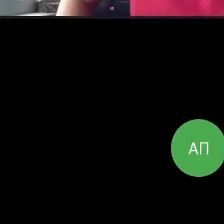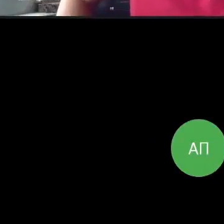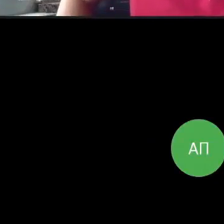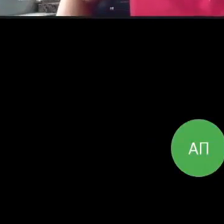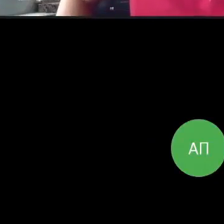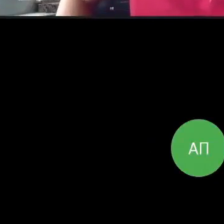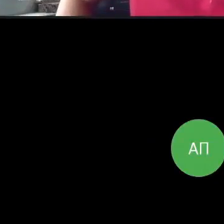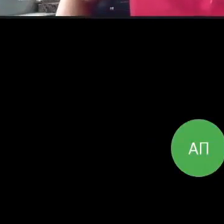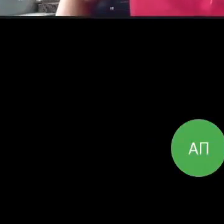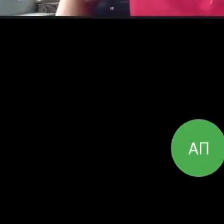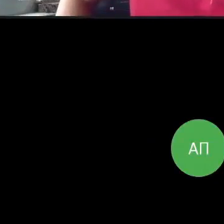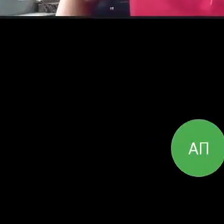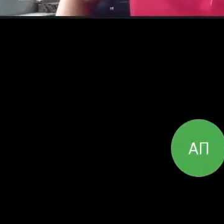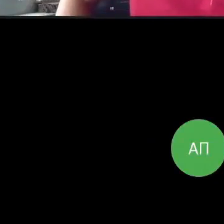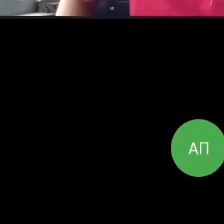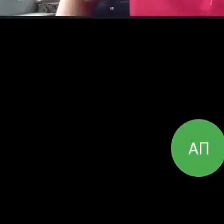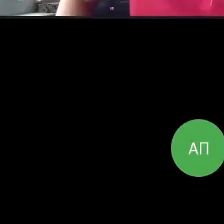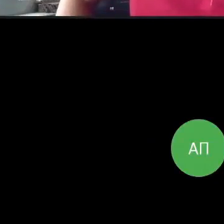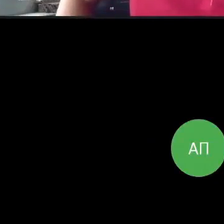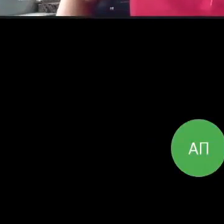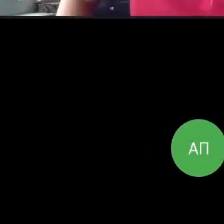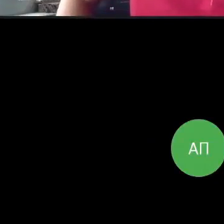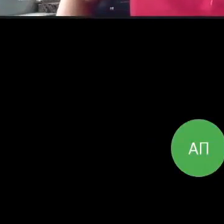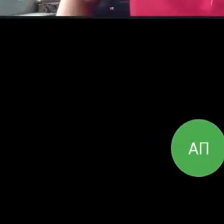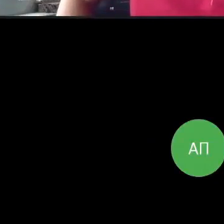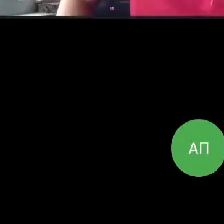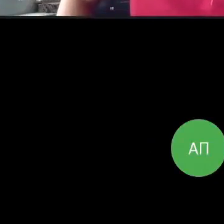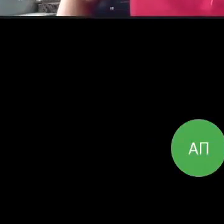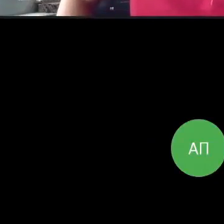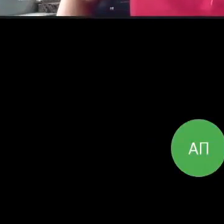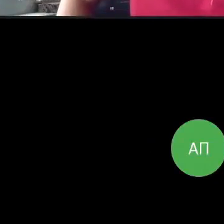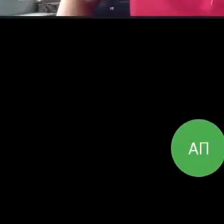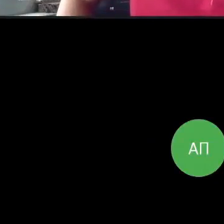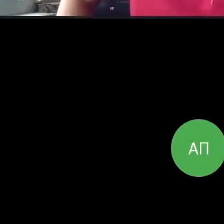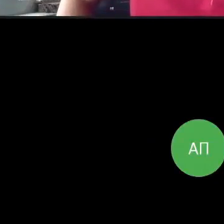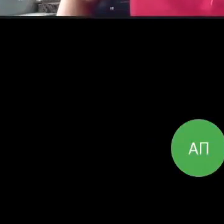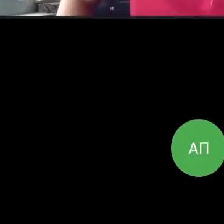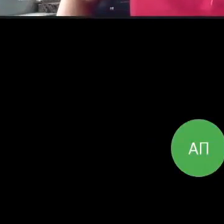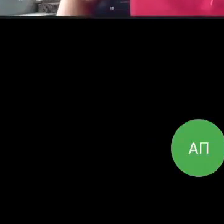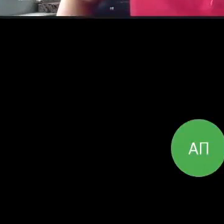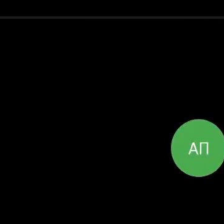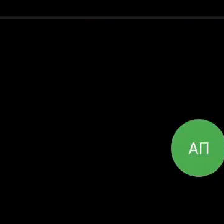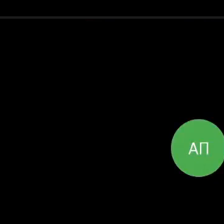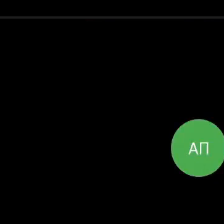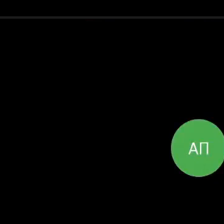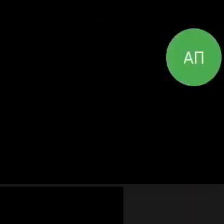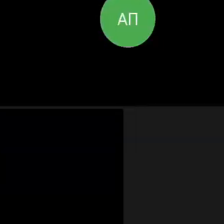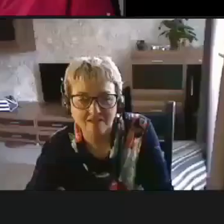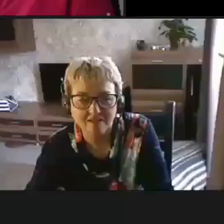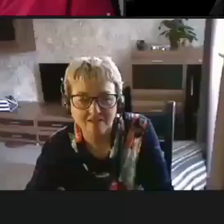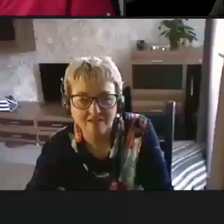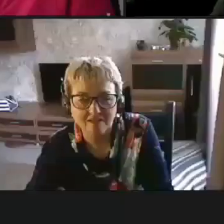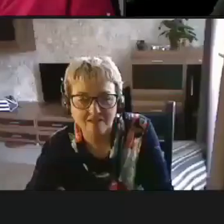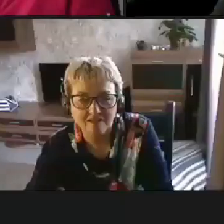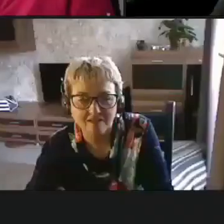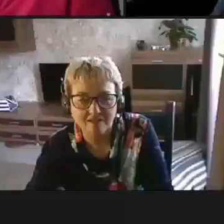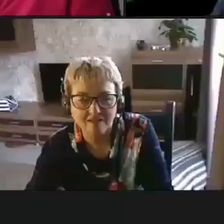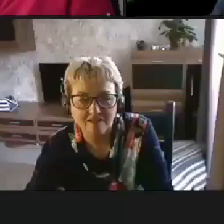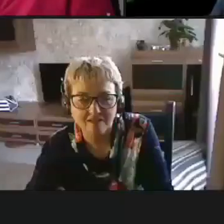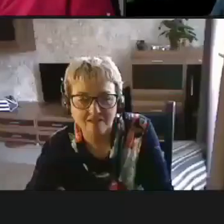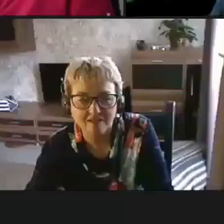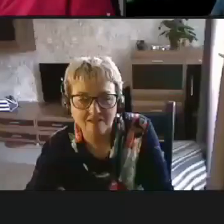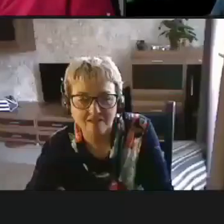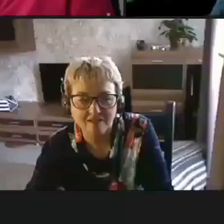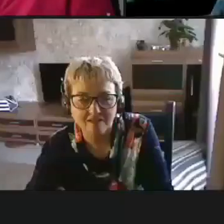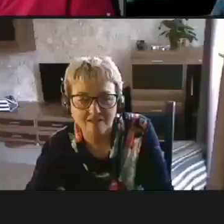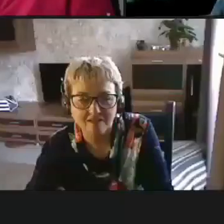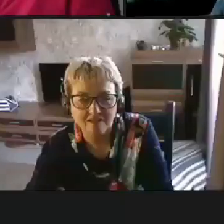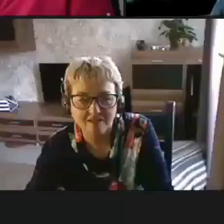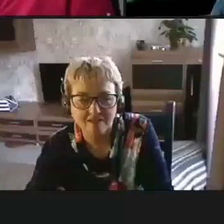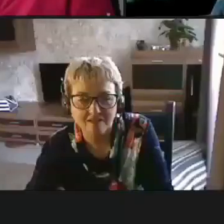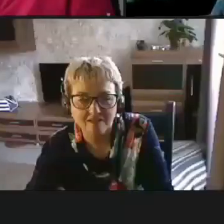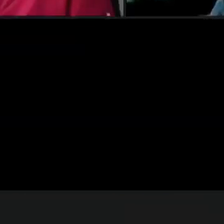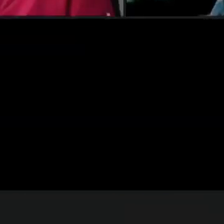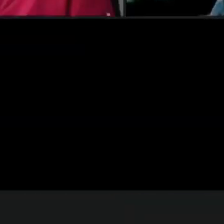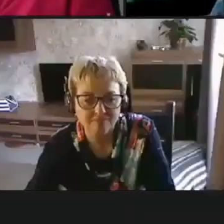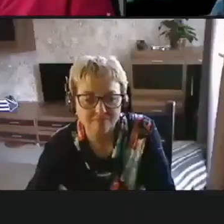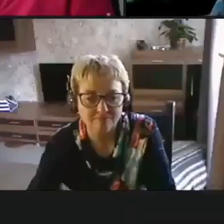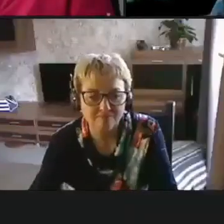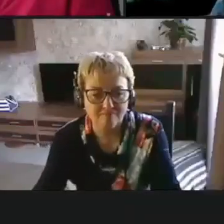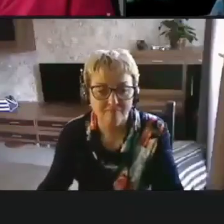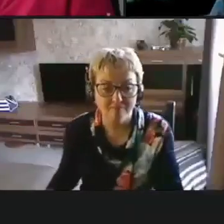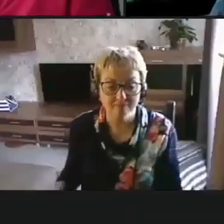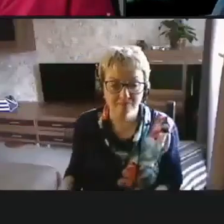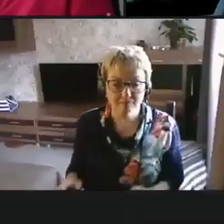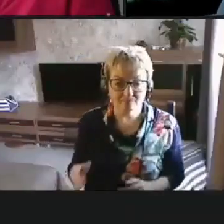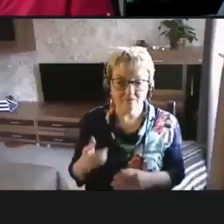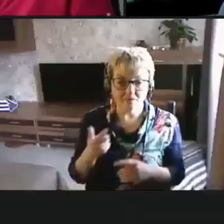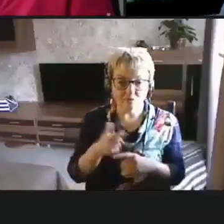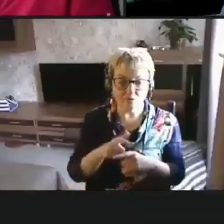что-то случилось. слышно или видно. Да. Просто мы, вот эта тема, мне кажется, поразила 5%, это очень